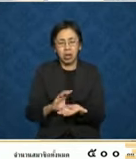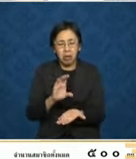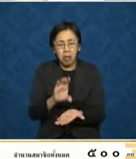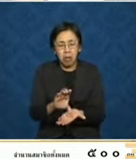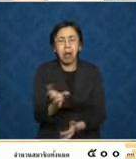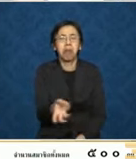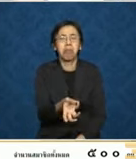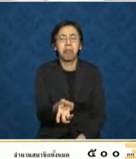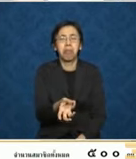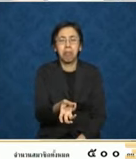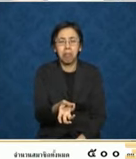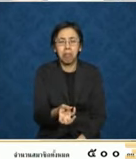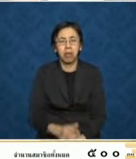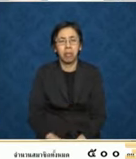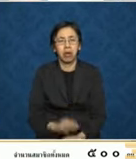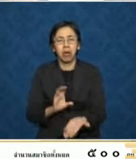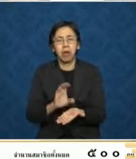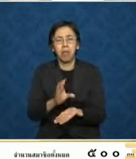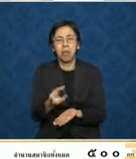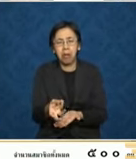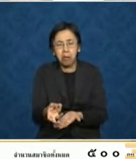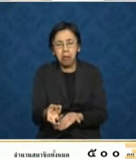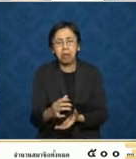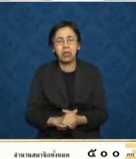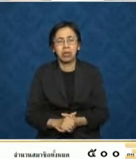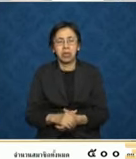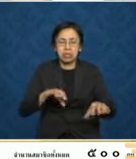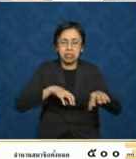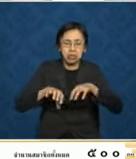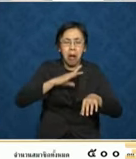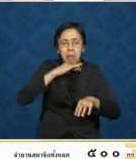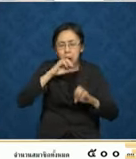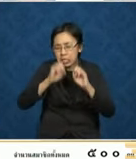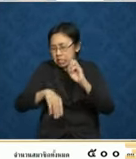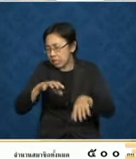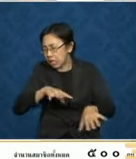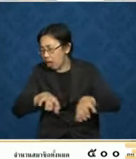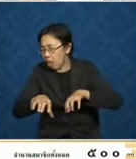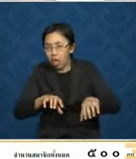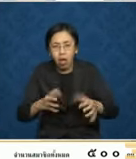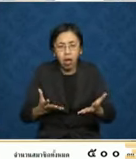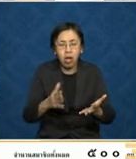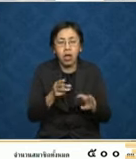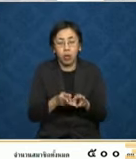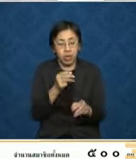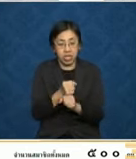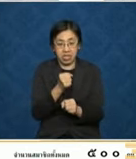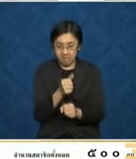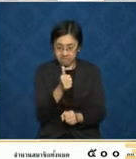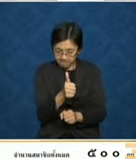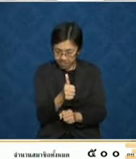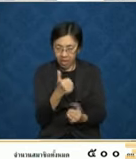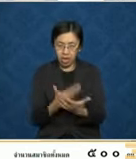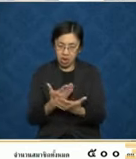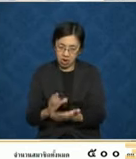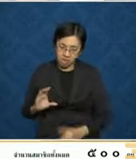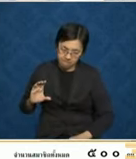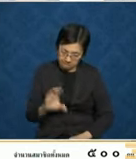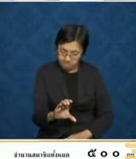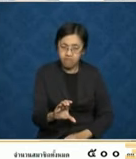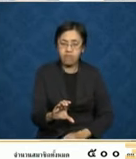น้อยนะคะในการทำสถานที่จัดการขยะนะคะถ้าจะให้เขาทำให้ดีต้องสนับสนุนงบประมาณเขาให้ม